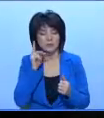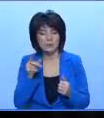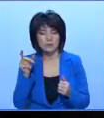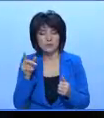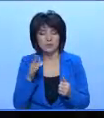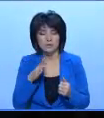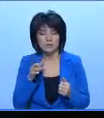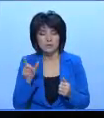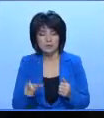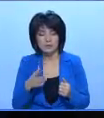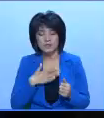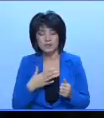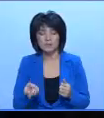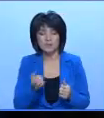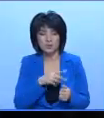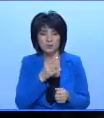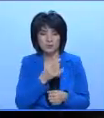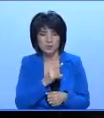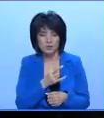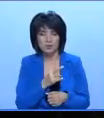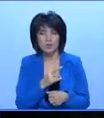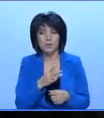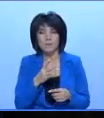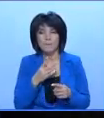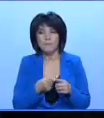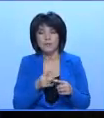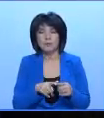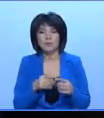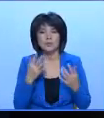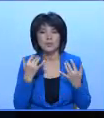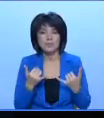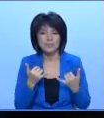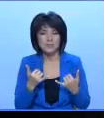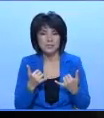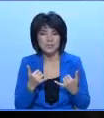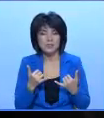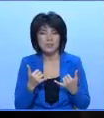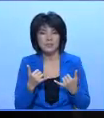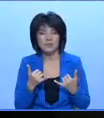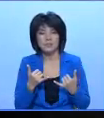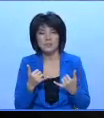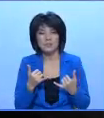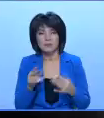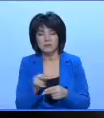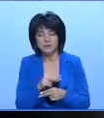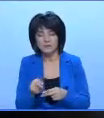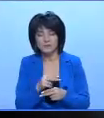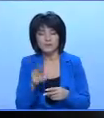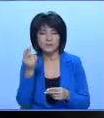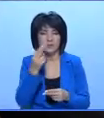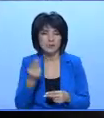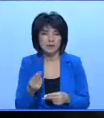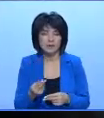мақсаты осы балалар үйлеріндегі 16 орталықтарында және қарттар үйлеріндегі тәрбиешілермен сурет салып,